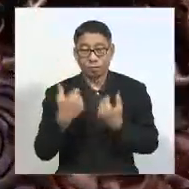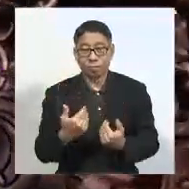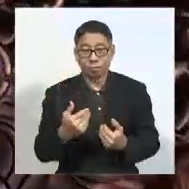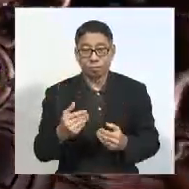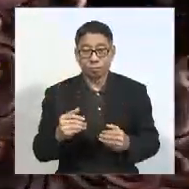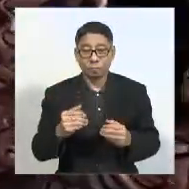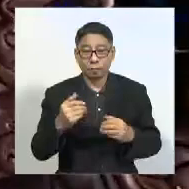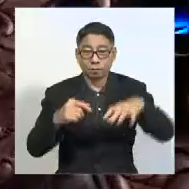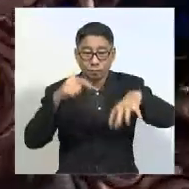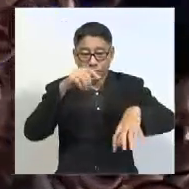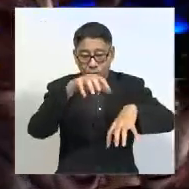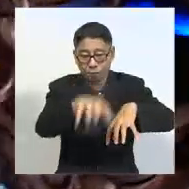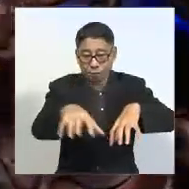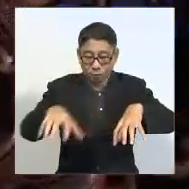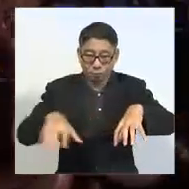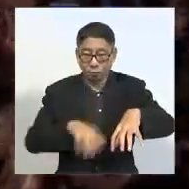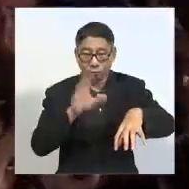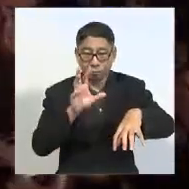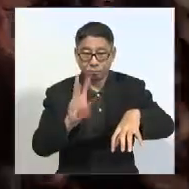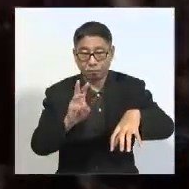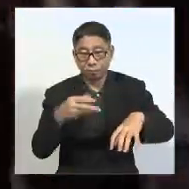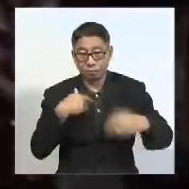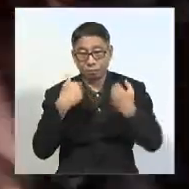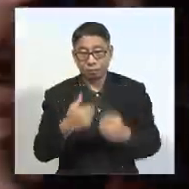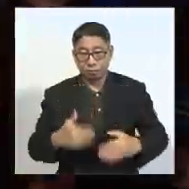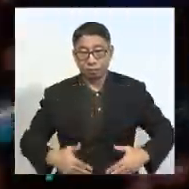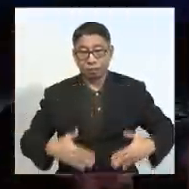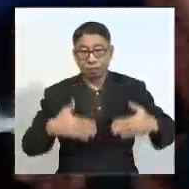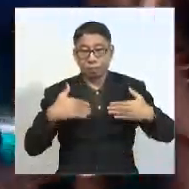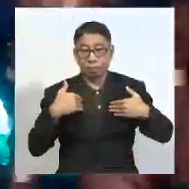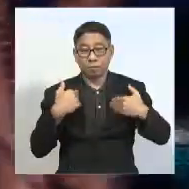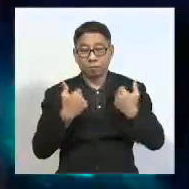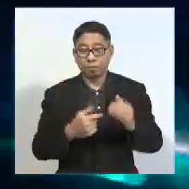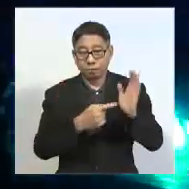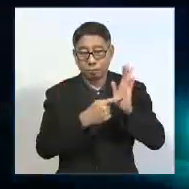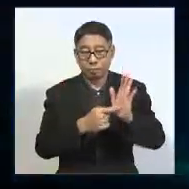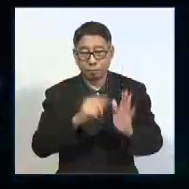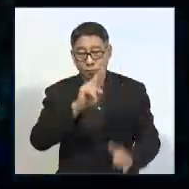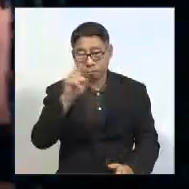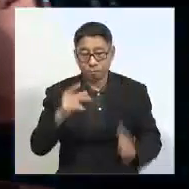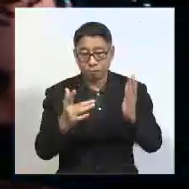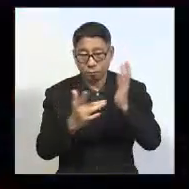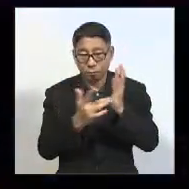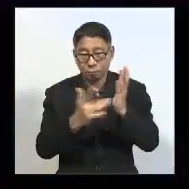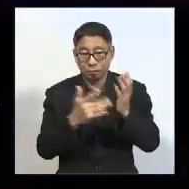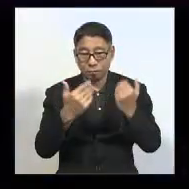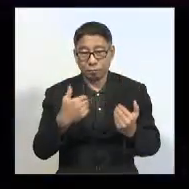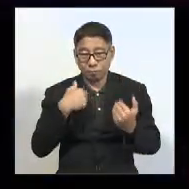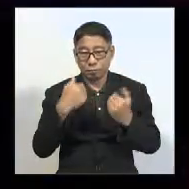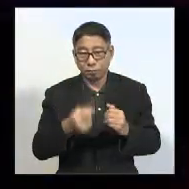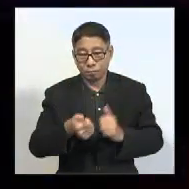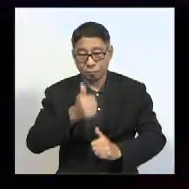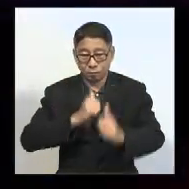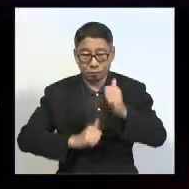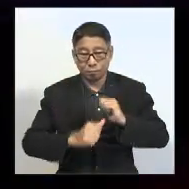การเนรมิต6จุดแลนด์มาร์คของวัดล่องขุนนะคะให้มีชีวิตอาทิการใช้เทคนิค 3D Mapping Laser